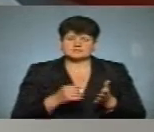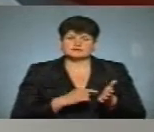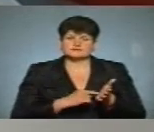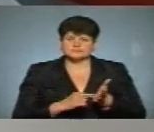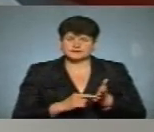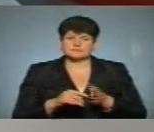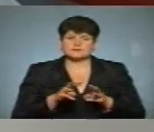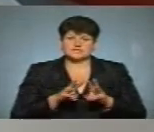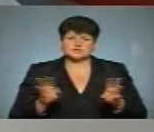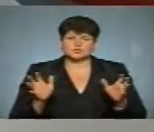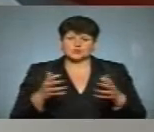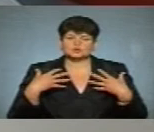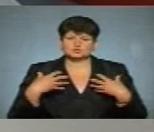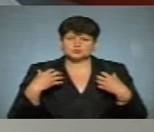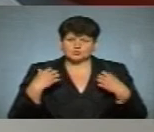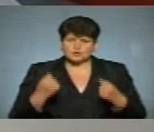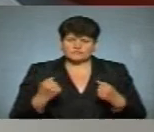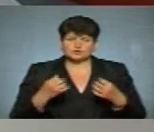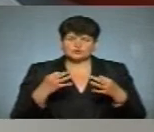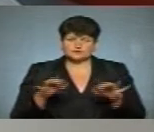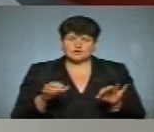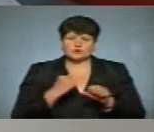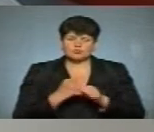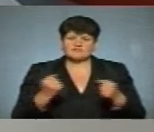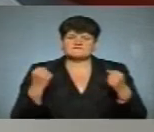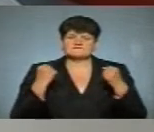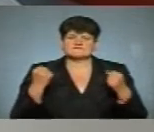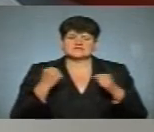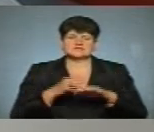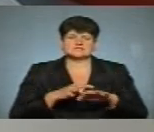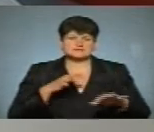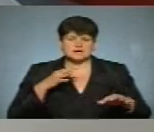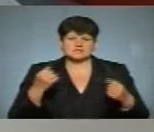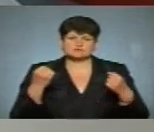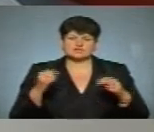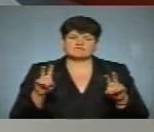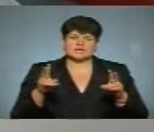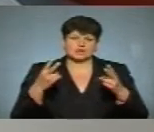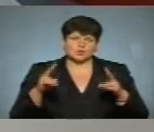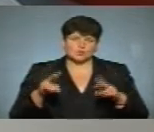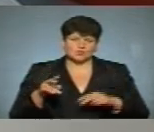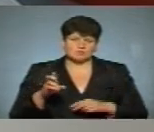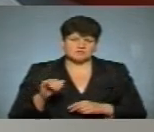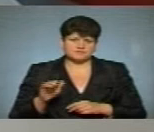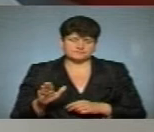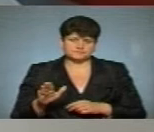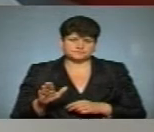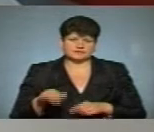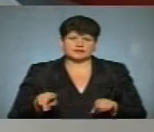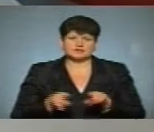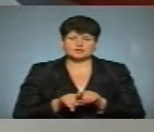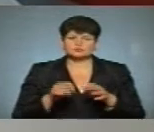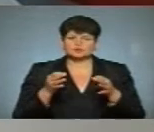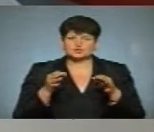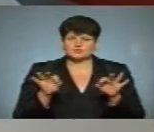здоров'я, сьогодні дозволяється робота фітнес-залів, спортивних клубів, відповідно. Також, відповідно, ми